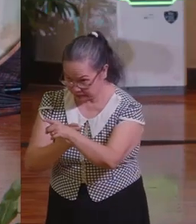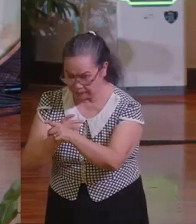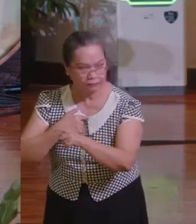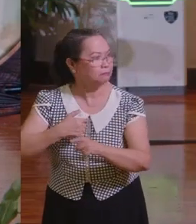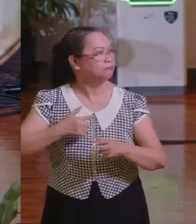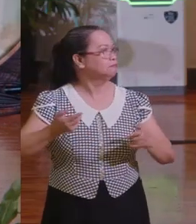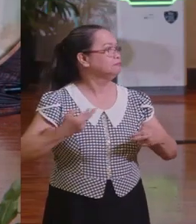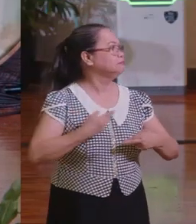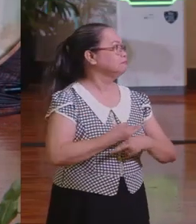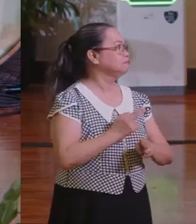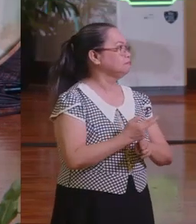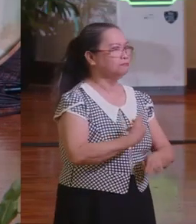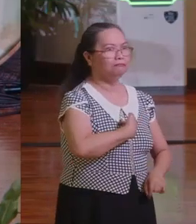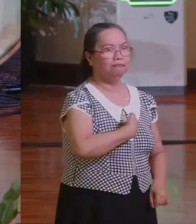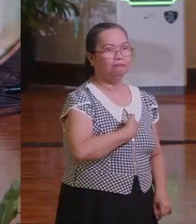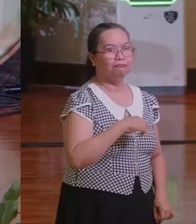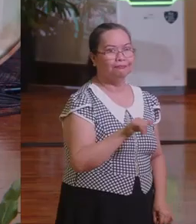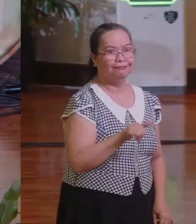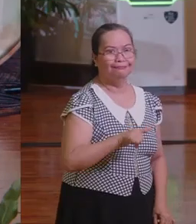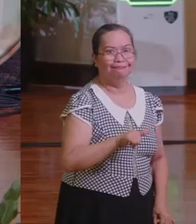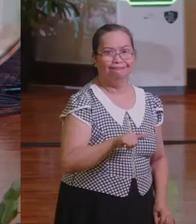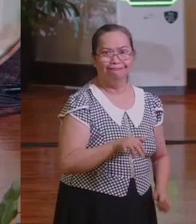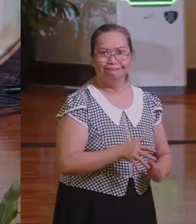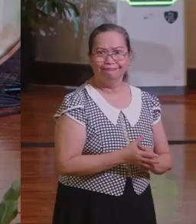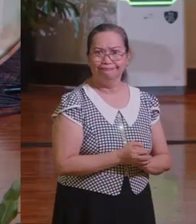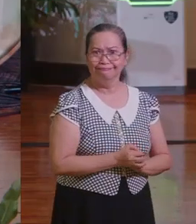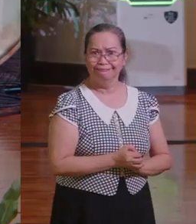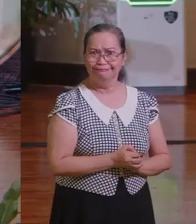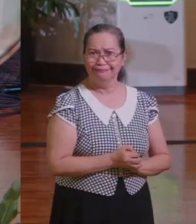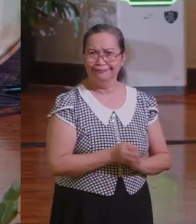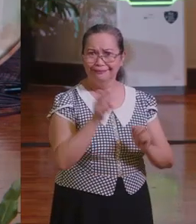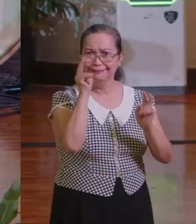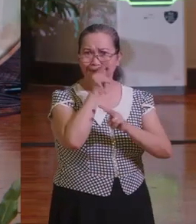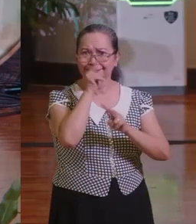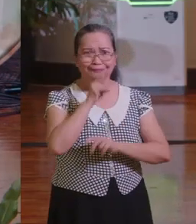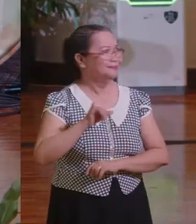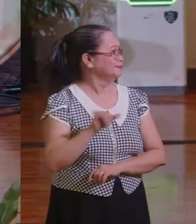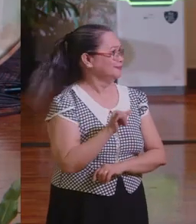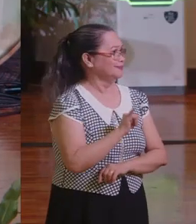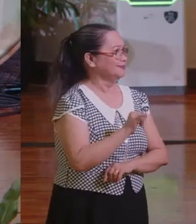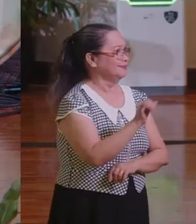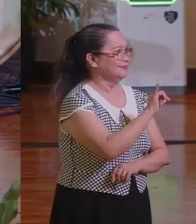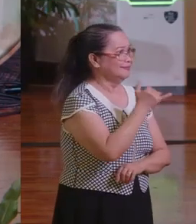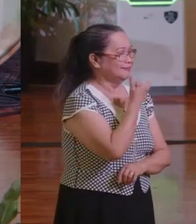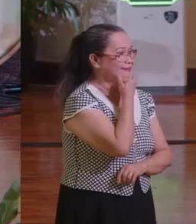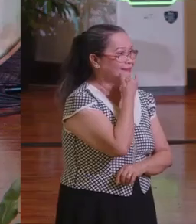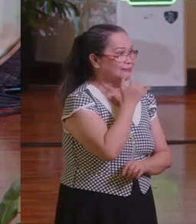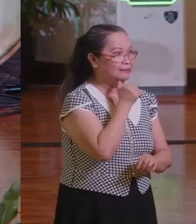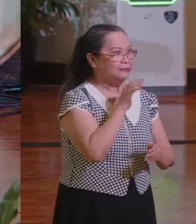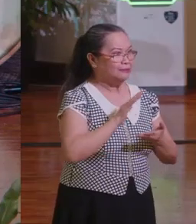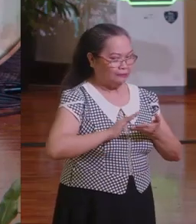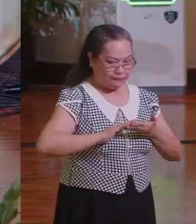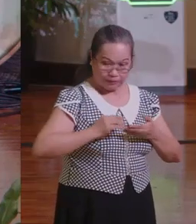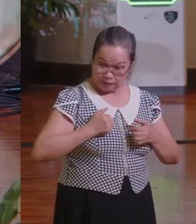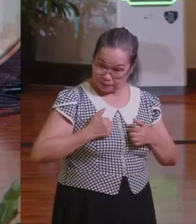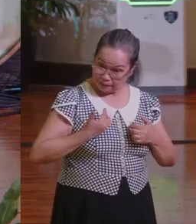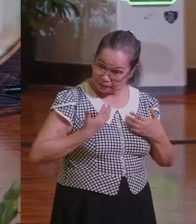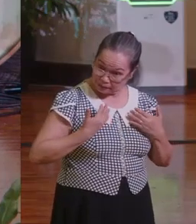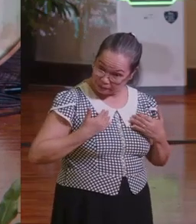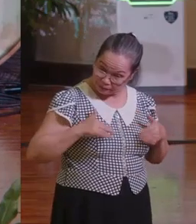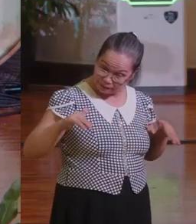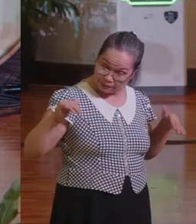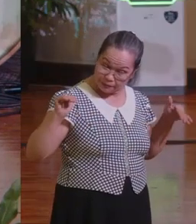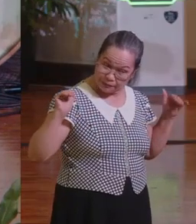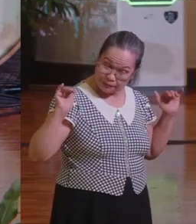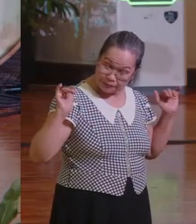natin na kung minsan, maaari din tayong magkasala ng ganon. Hindi po tayo exempt kahit na tayo